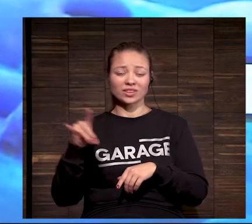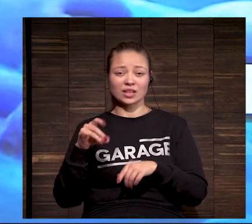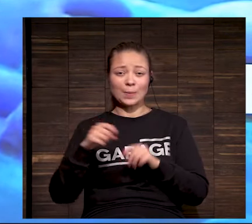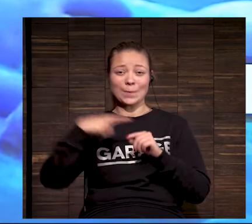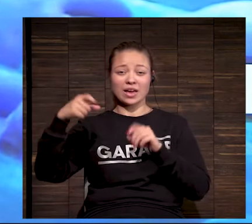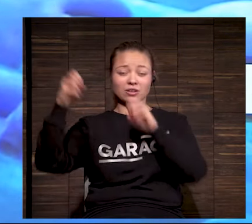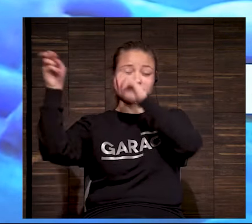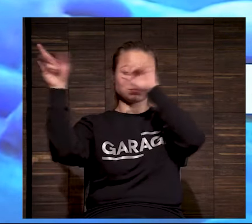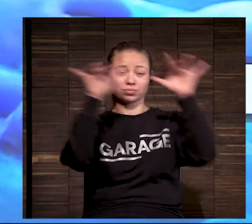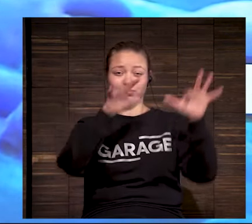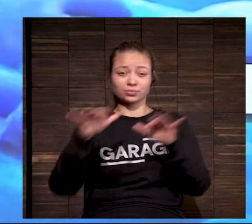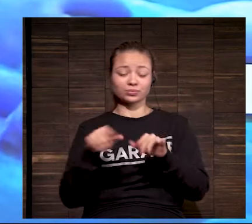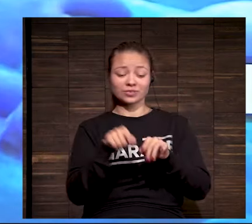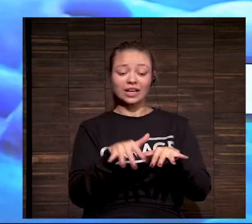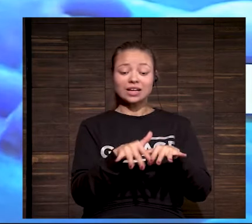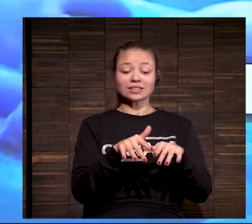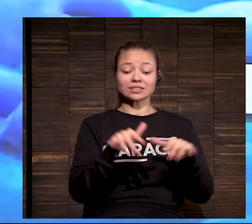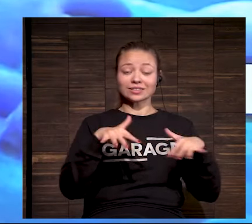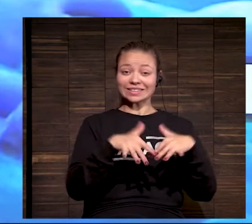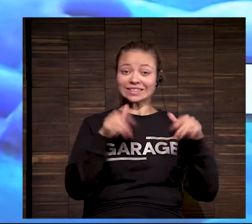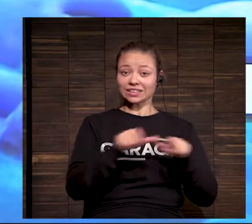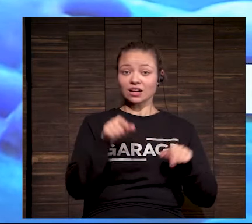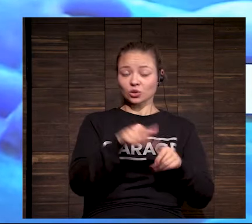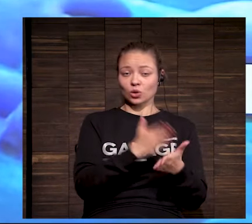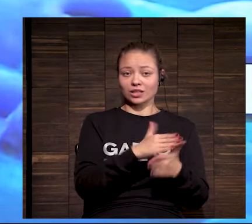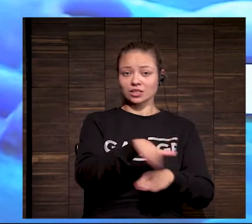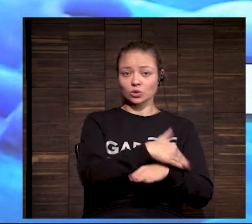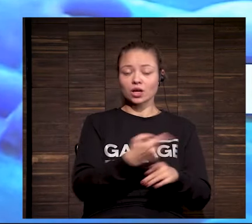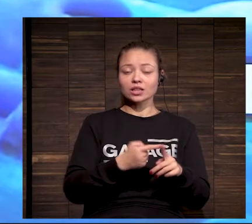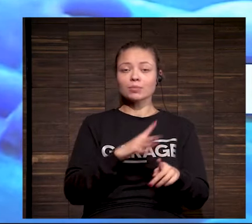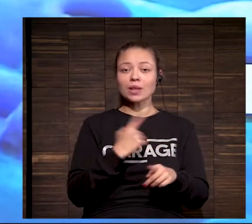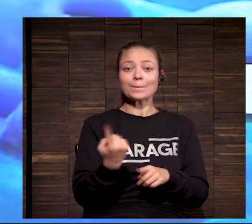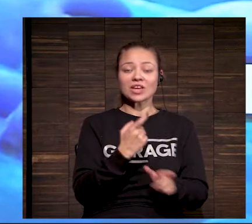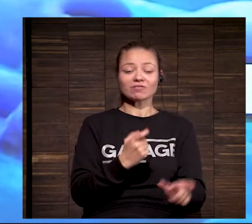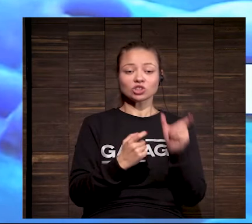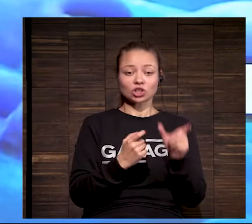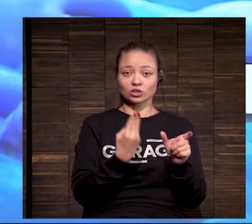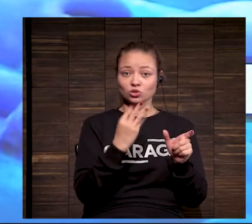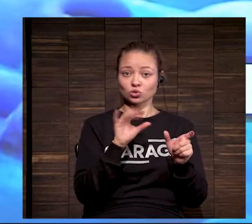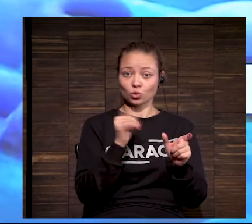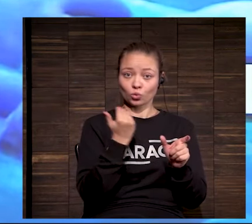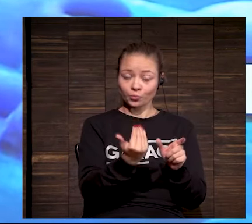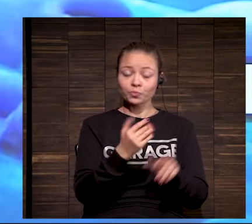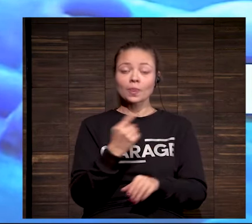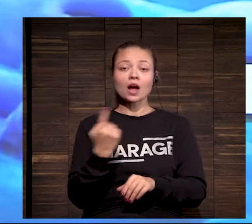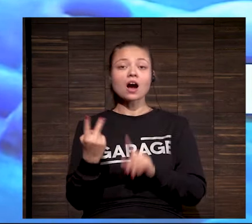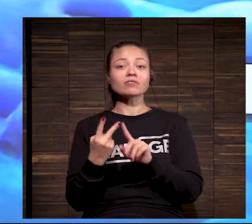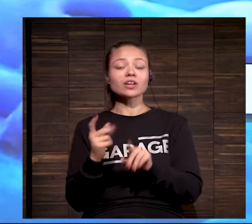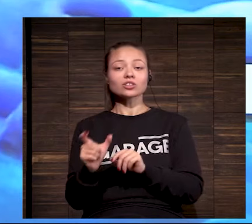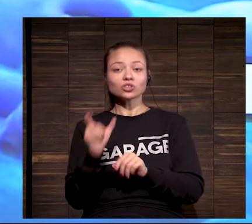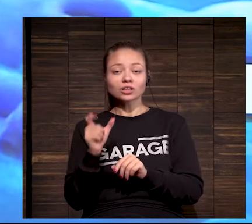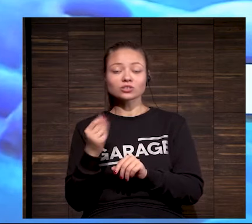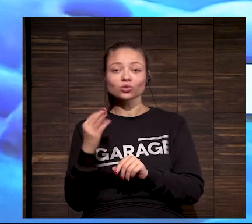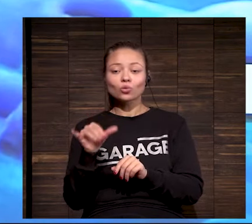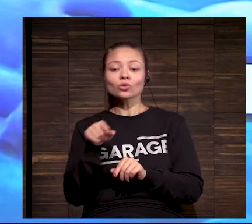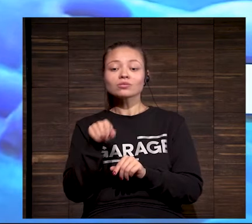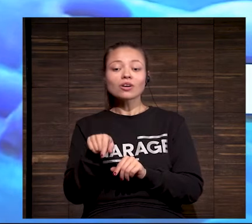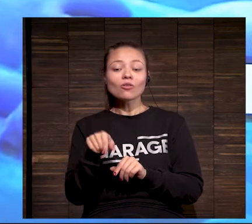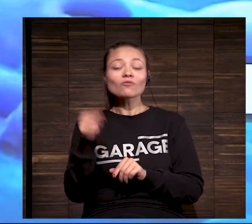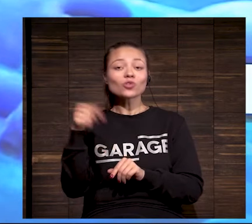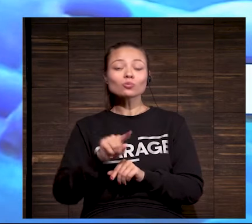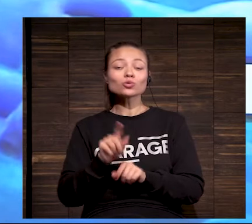зрителей которые находились на улице это была первая часть шоу а вторая часть шоу состояла в том что люди просто играли с